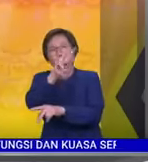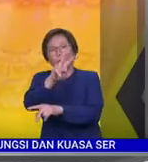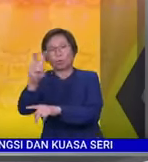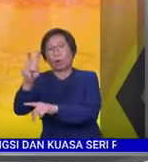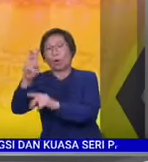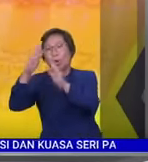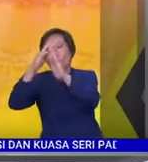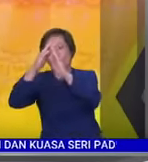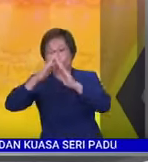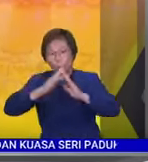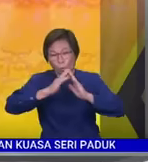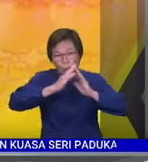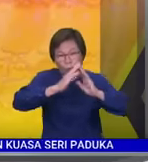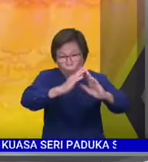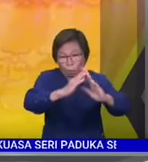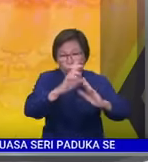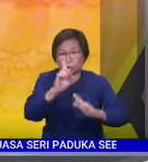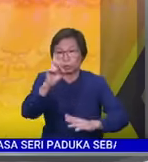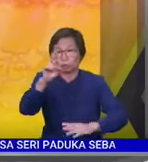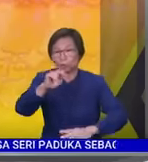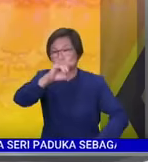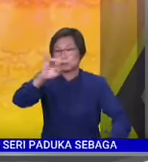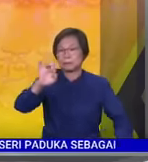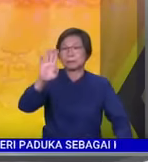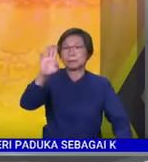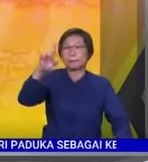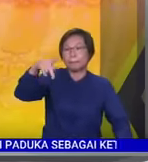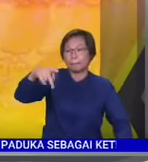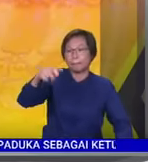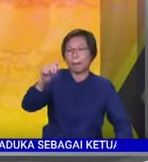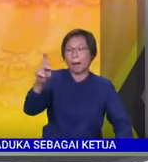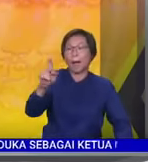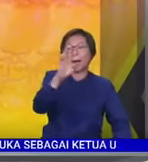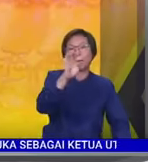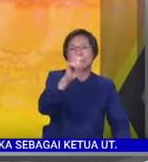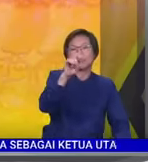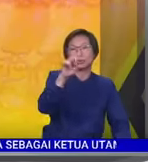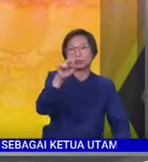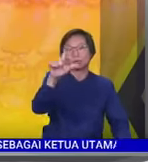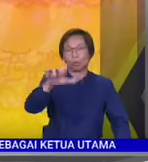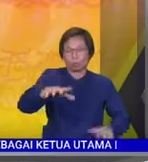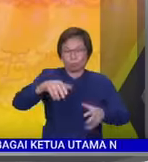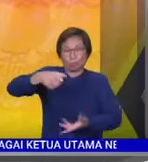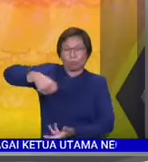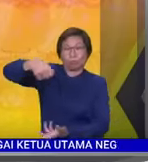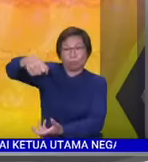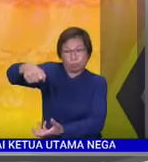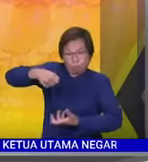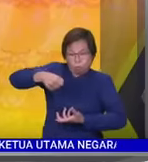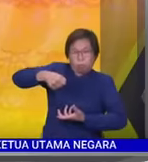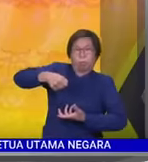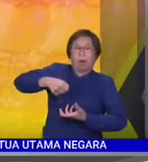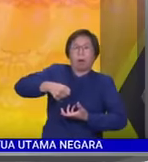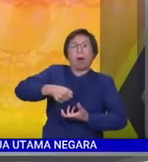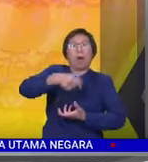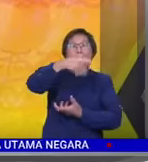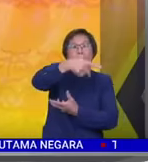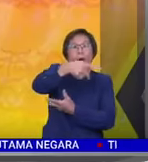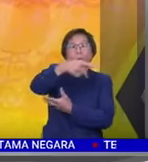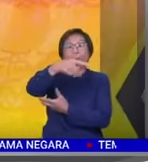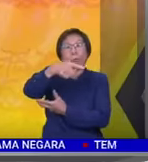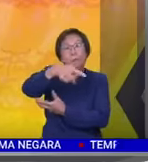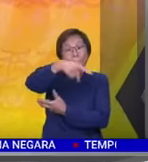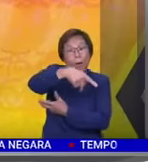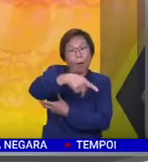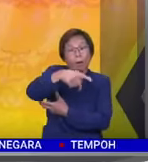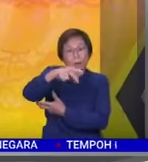buah rumah panjang di kawasan dewan undangan Negeri 2 Jepara Bintulu menerima bantuan bakul makanan di bawah program bakul prihatin negara